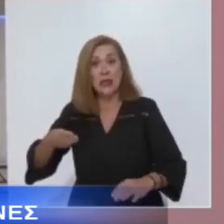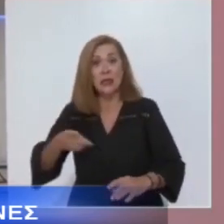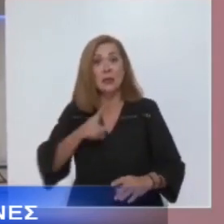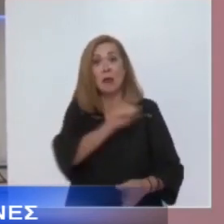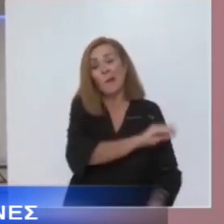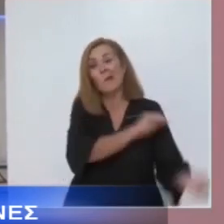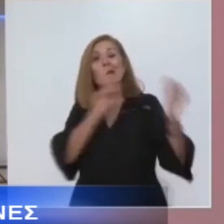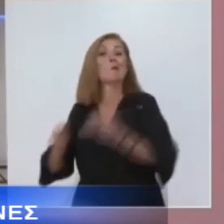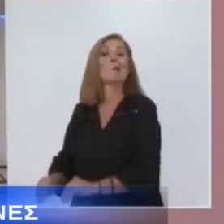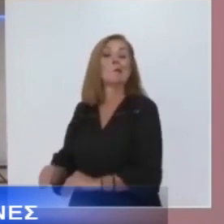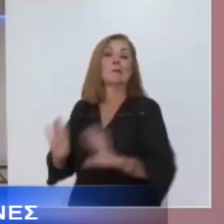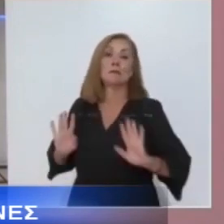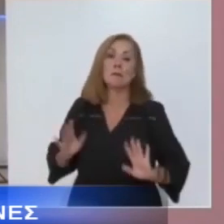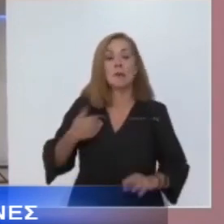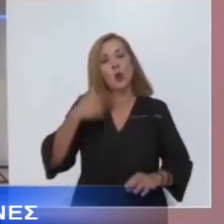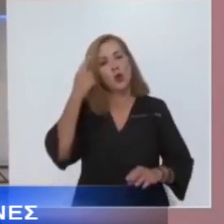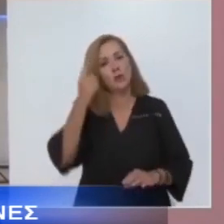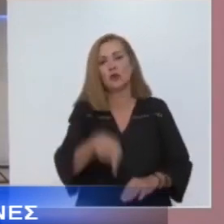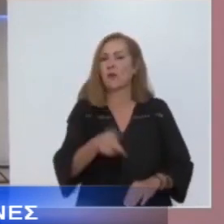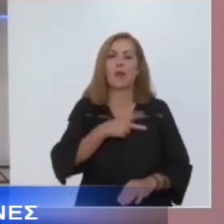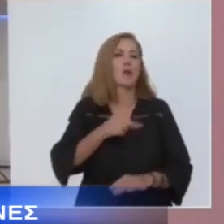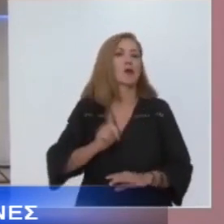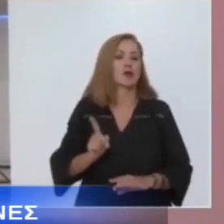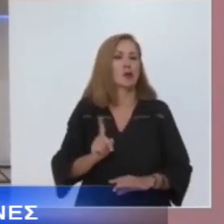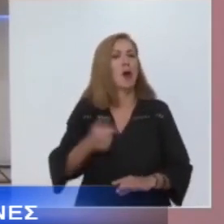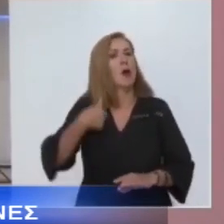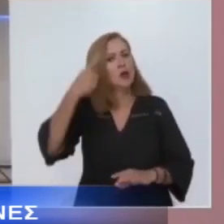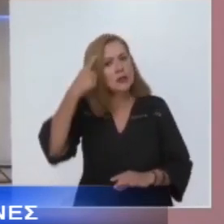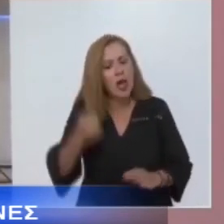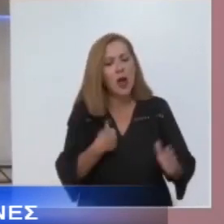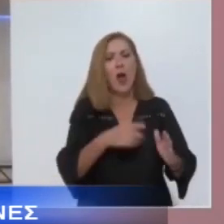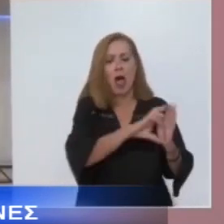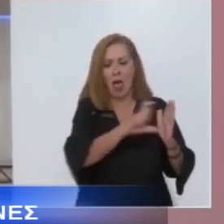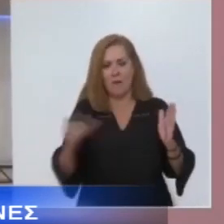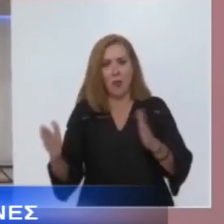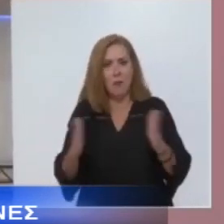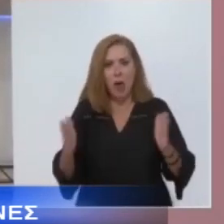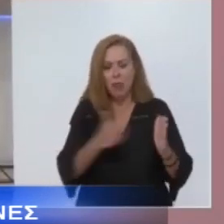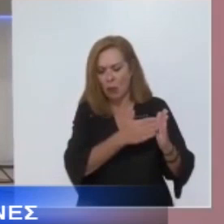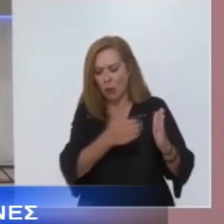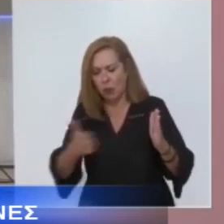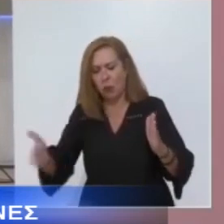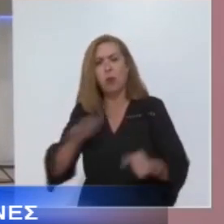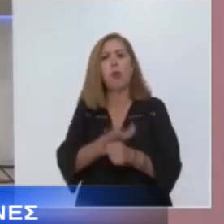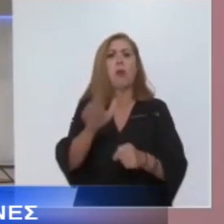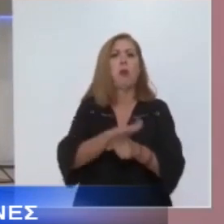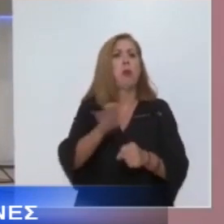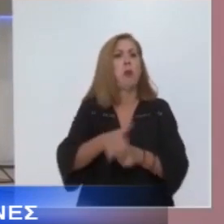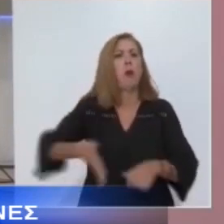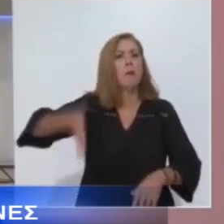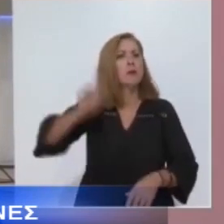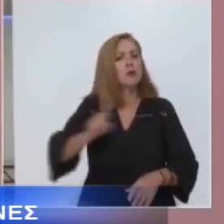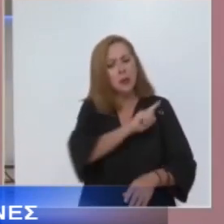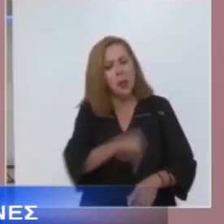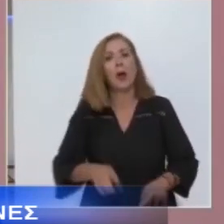κατοχυρωμένη διαχρονικά, και ενώ όλοι γνωρίζουμε ότι υπήρχαν μέρες μέσα στη βδομάδα για να έρθει ο κ. Μητσοτάκης στην έκθεση. Αυτό που